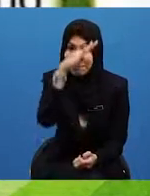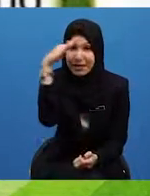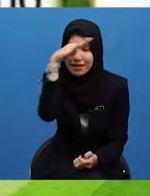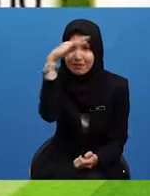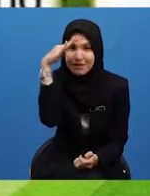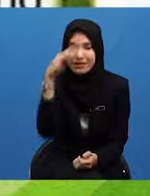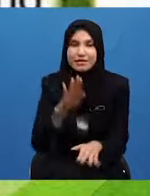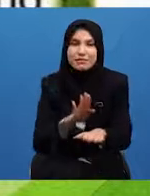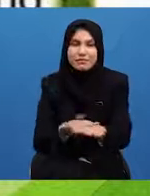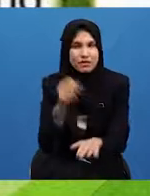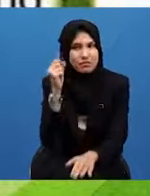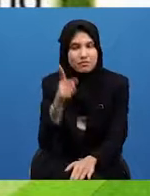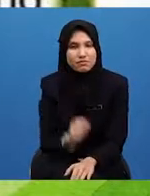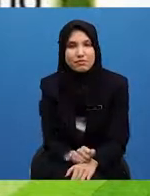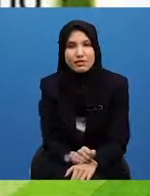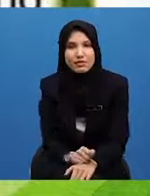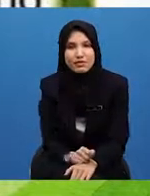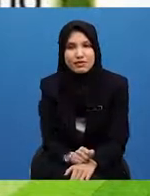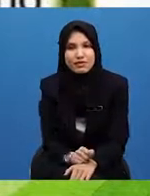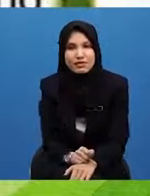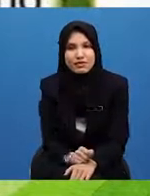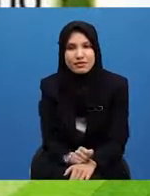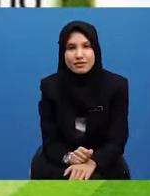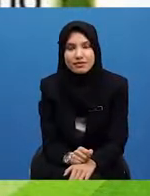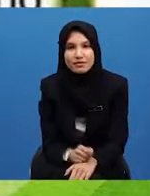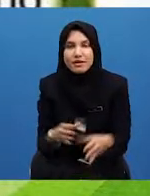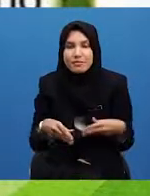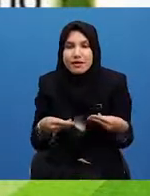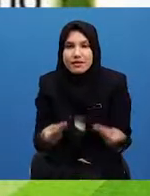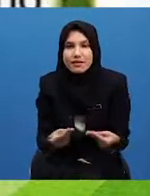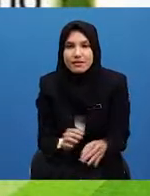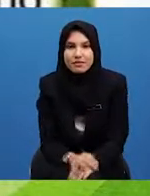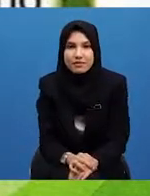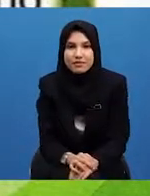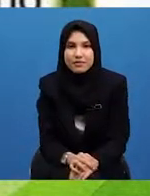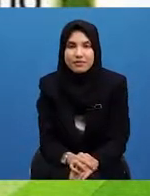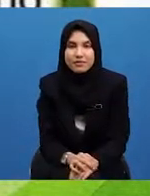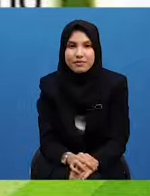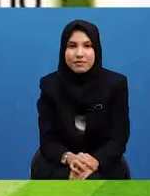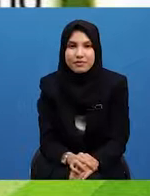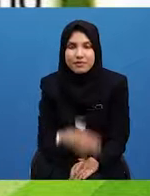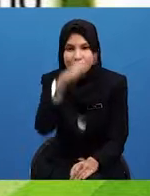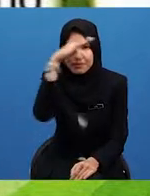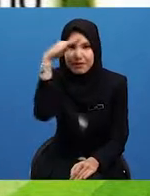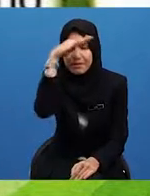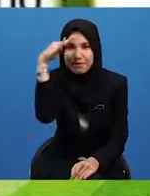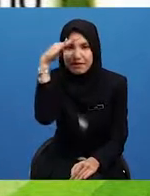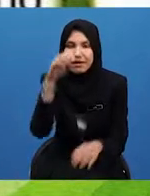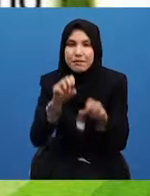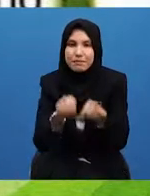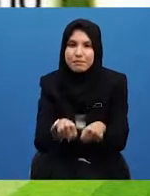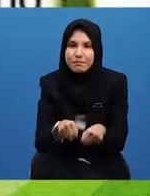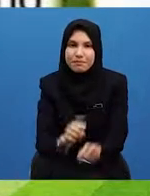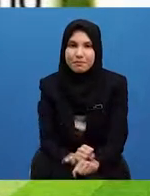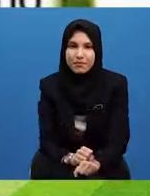pada fikiran kamu bagaimana bayang-bayang Boleh